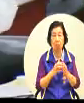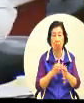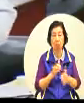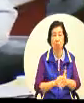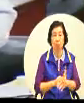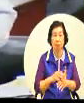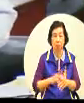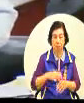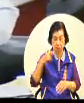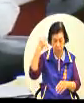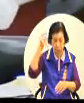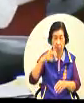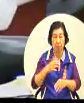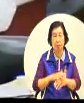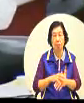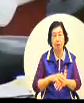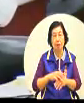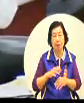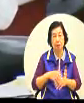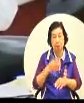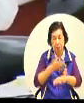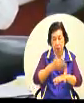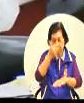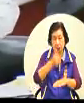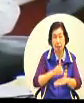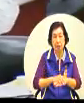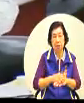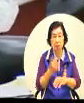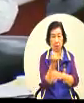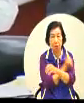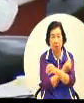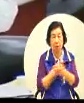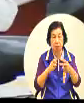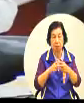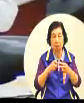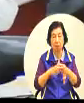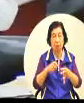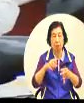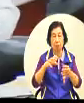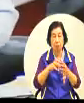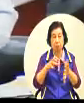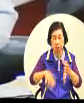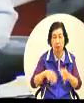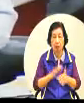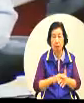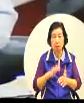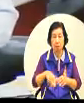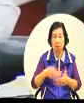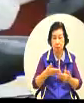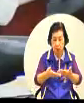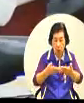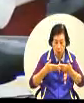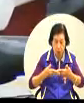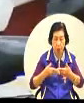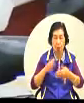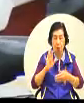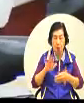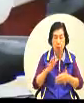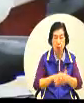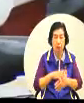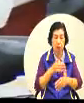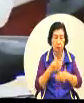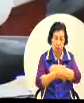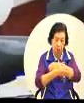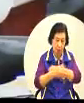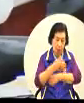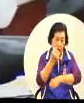我要感谢劳工局，我接到过很多的劳资纠纷的案件，因为劳工